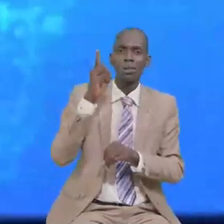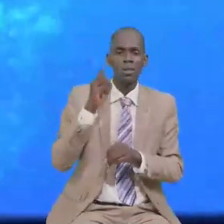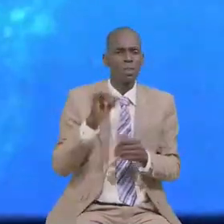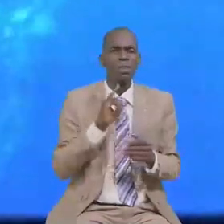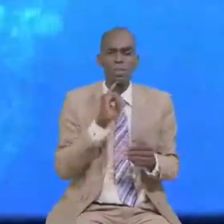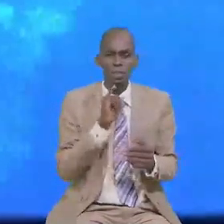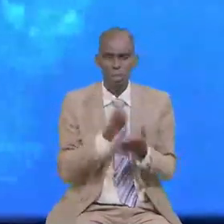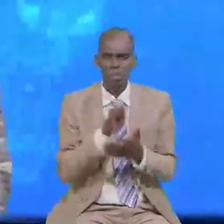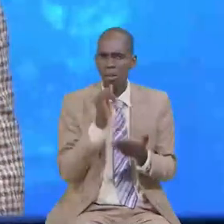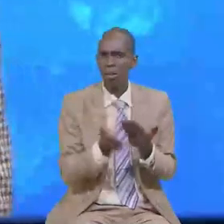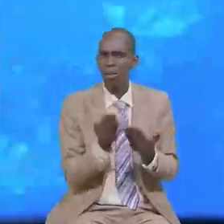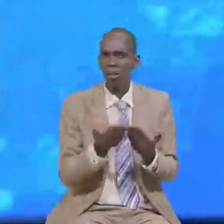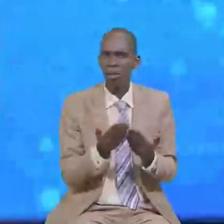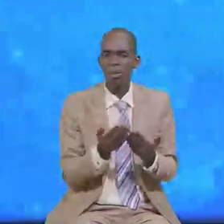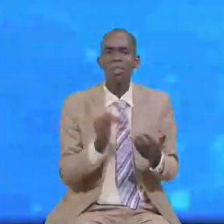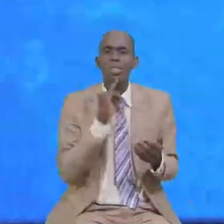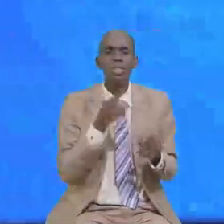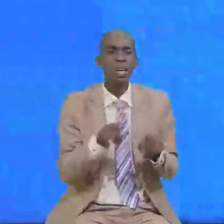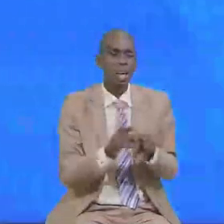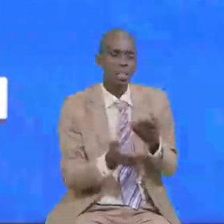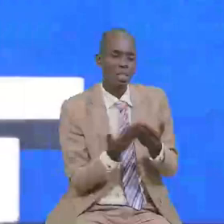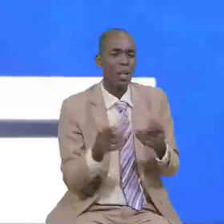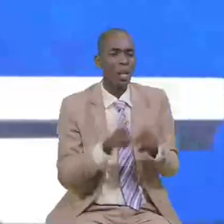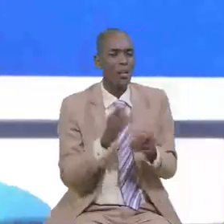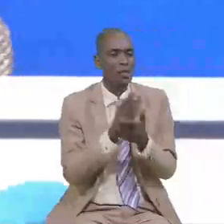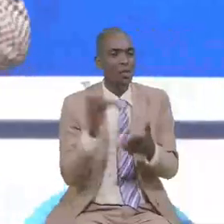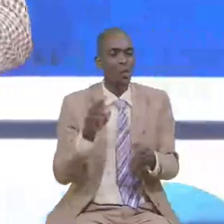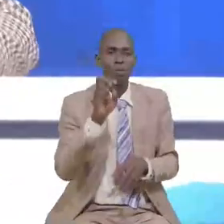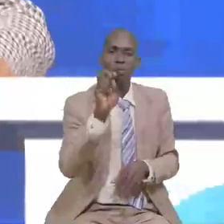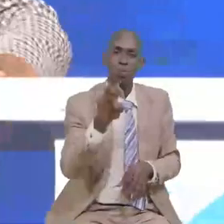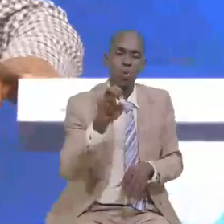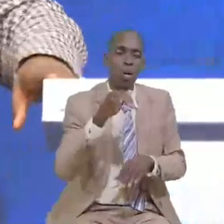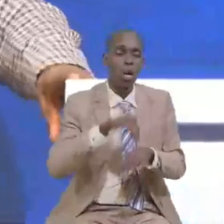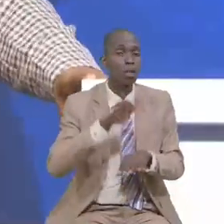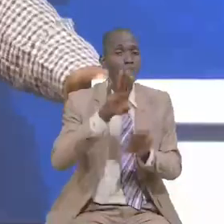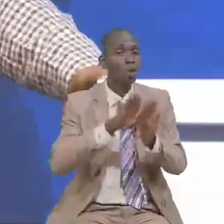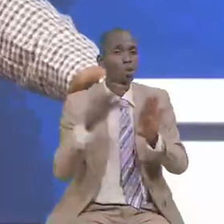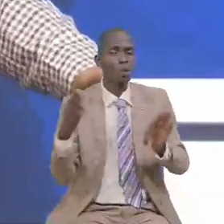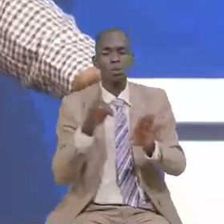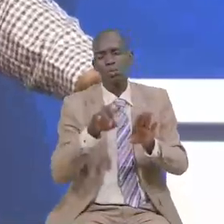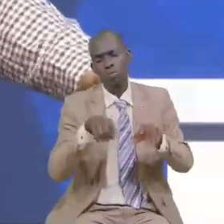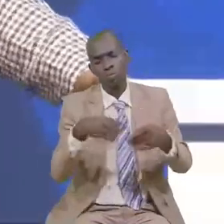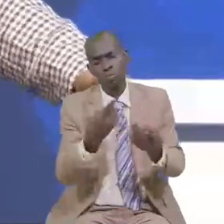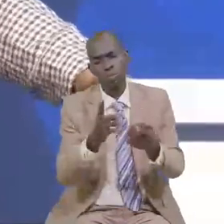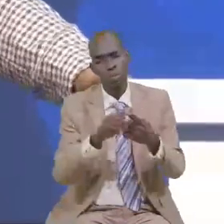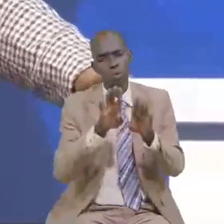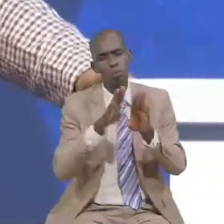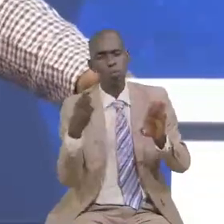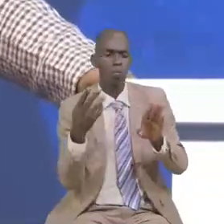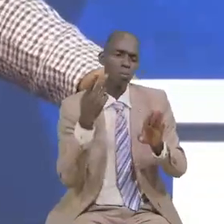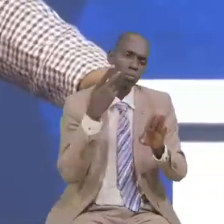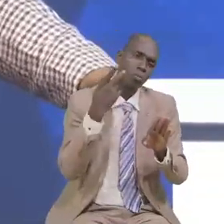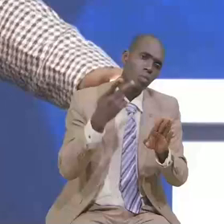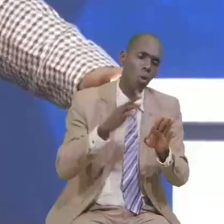pas très simple? Aussi simple que cela soit. Que quelqu'un tape à ta porte, tu vas là-bas,